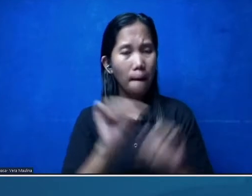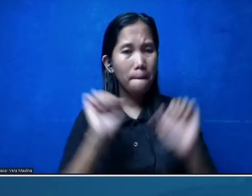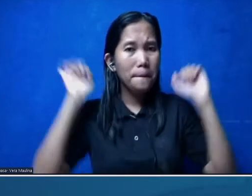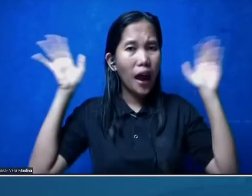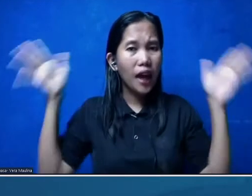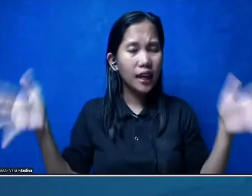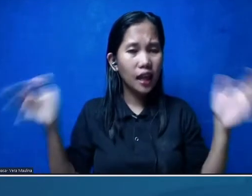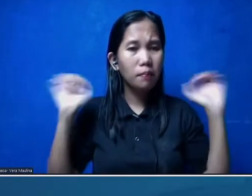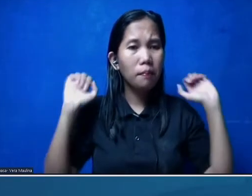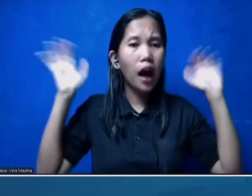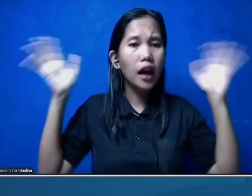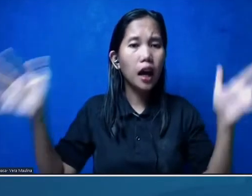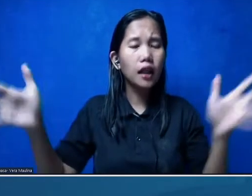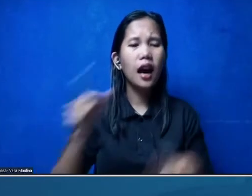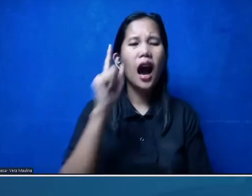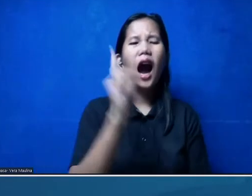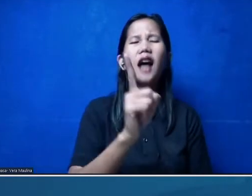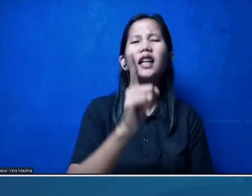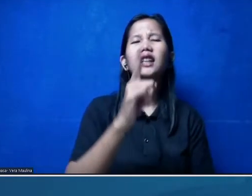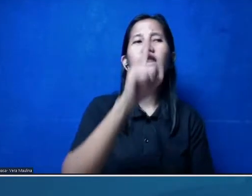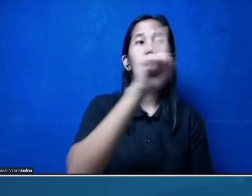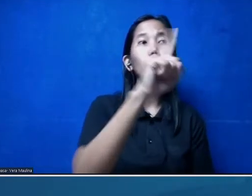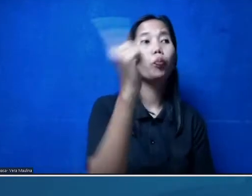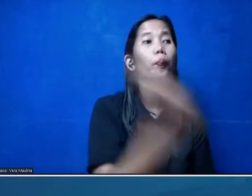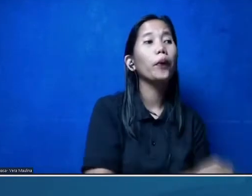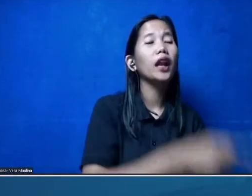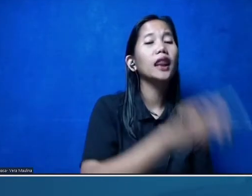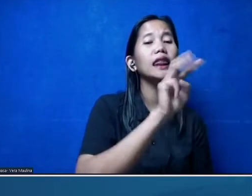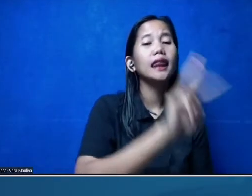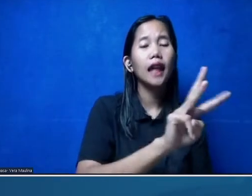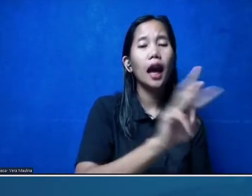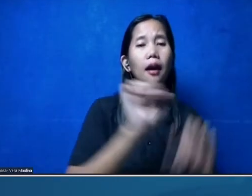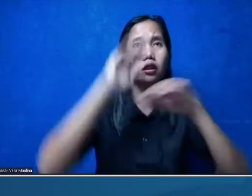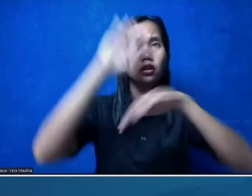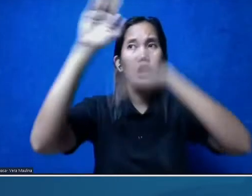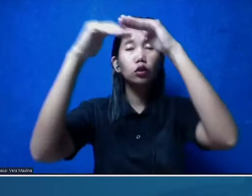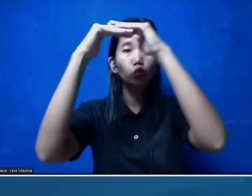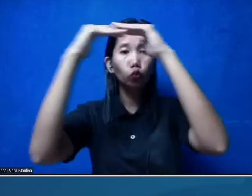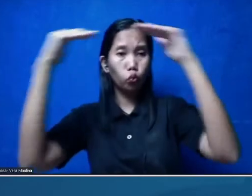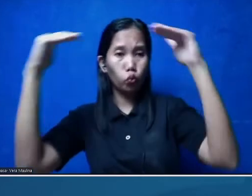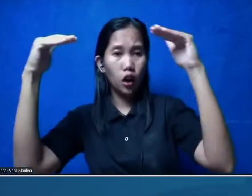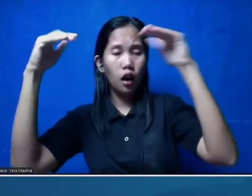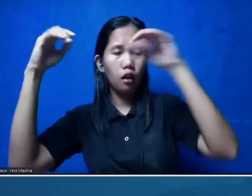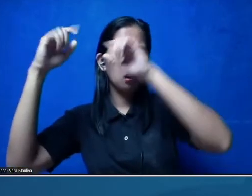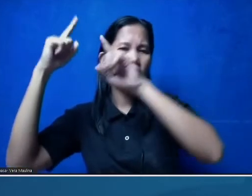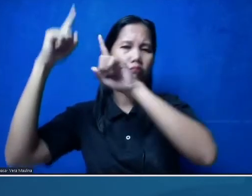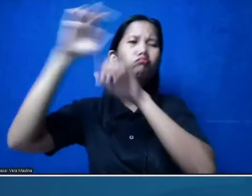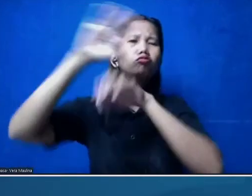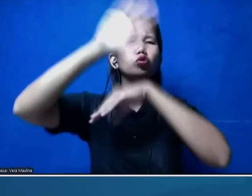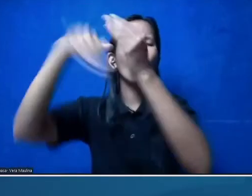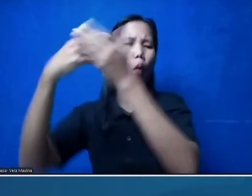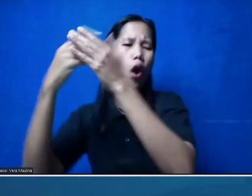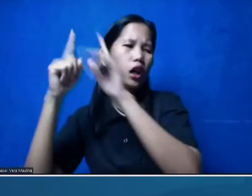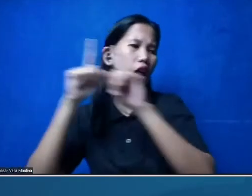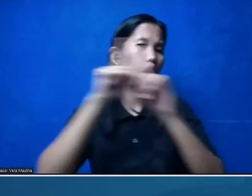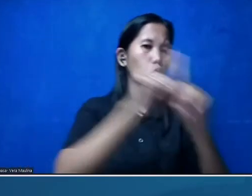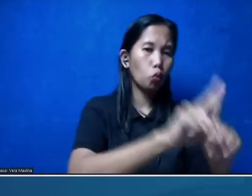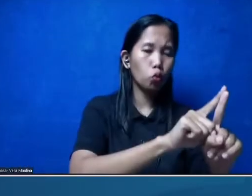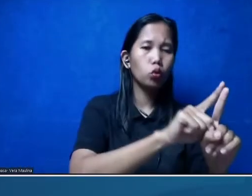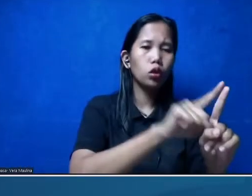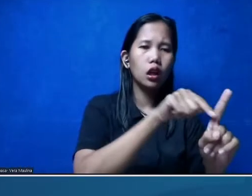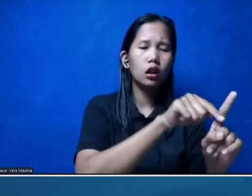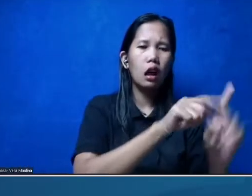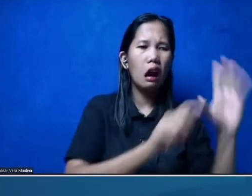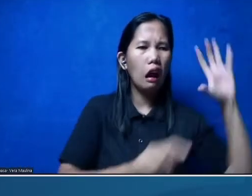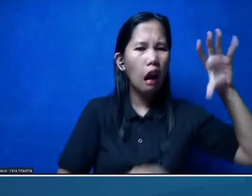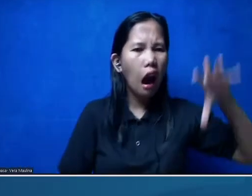yang tadinya Lucifer makhluk yang mulia tapi karena dia telah berubah memberontak kepada Allah